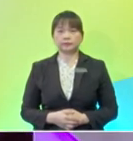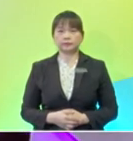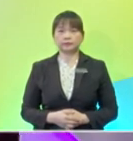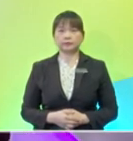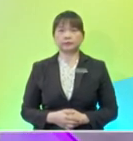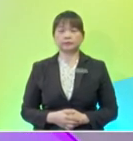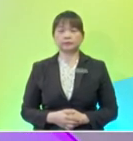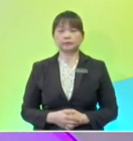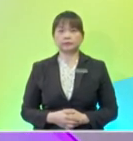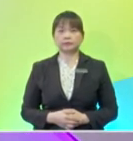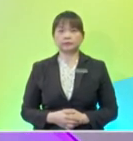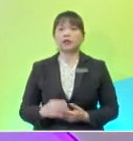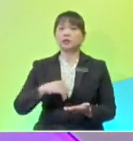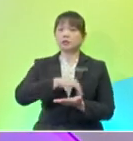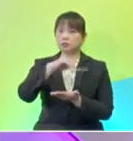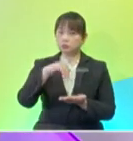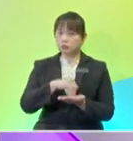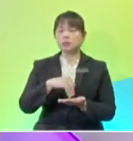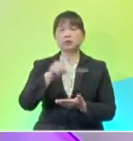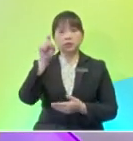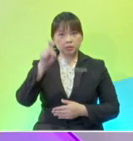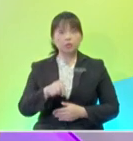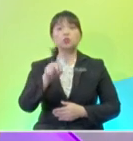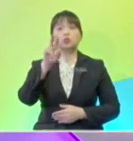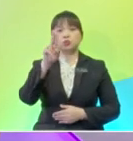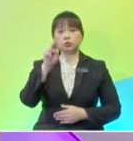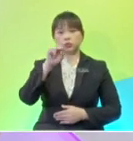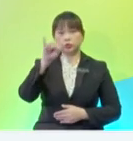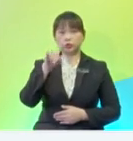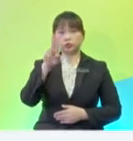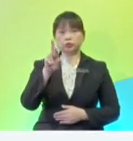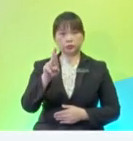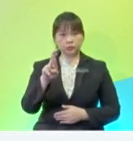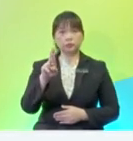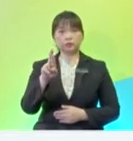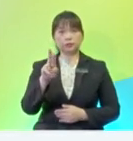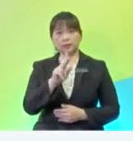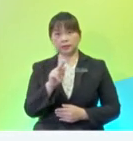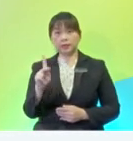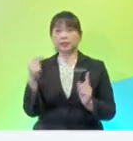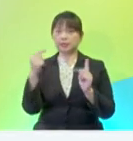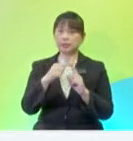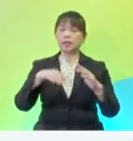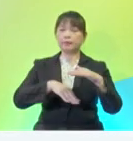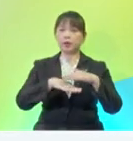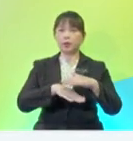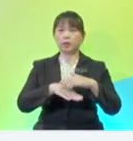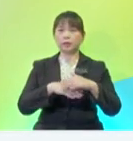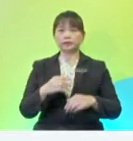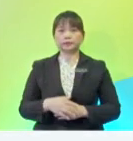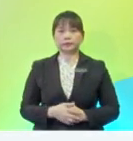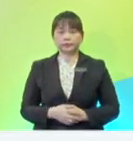semuanya adalah unjuranlah Oke kalau tengok ke sini saya akan tandingkan numbuh dia oke dengan 9 dengan 6